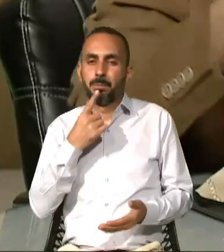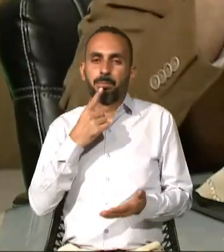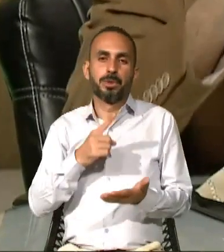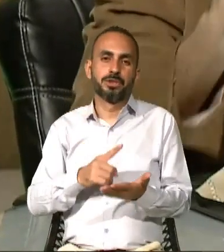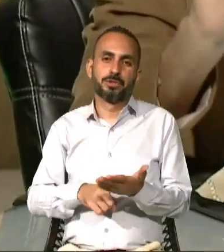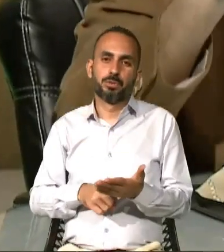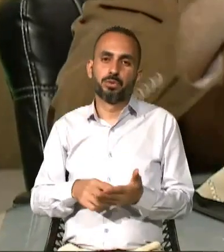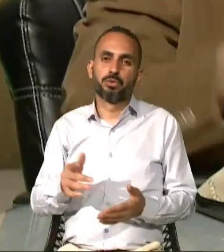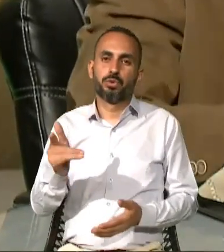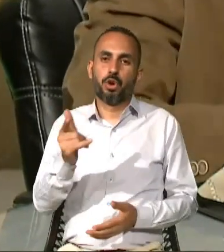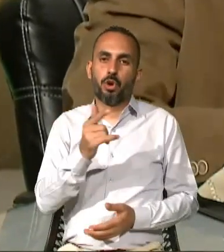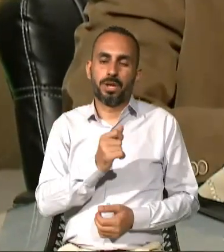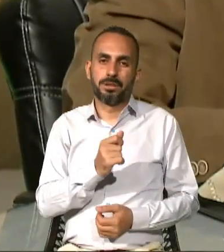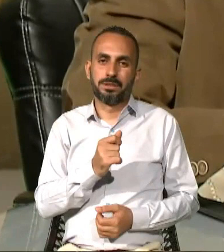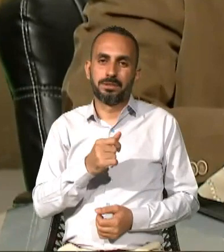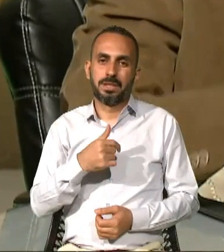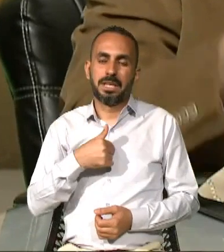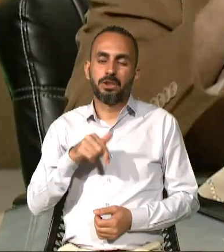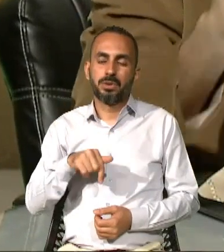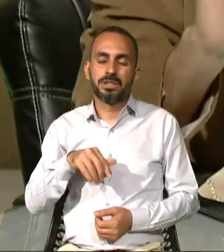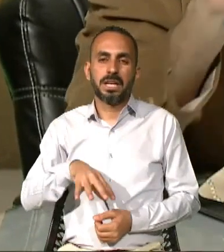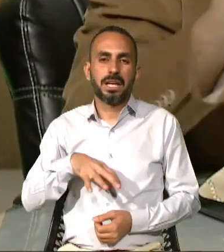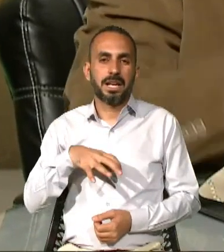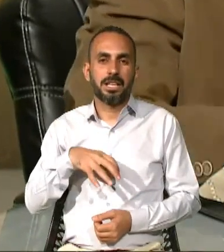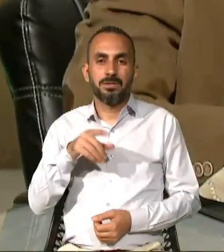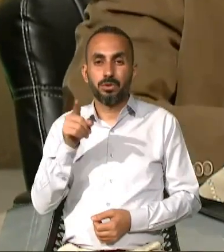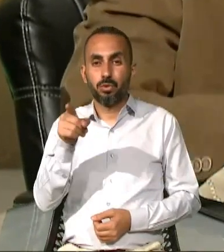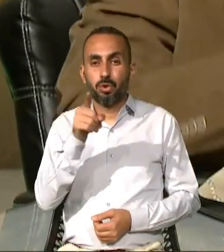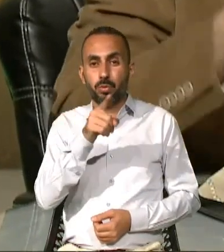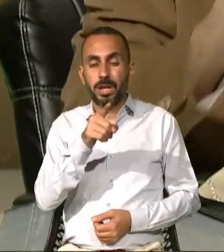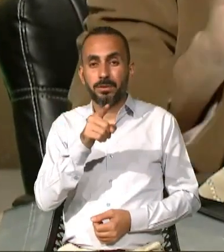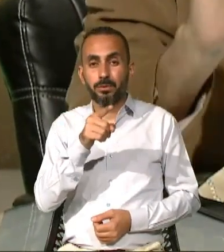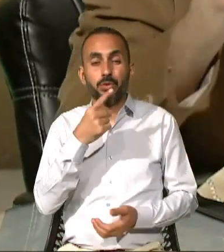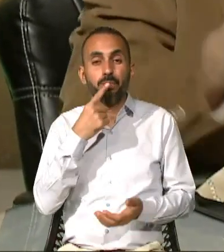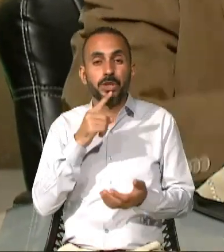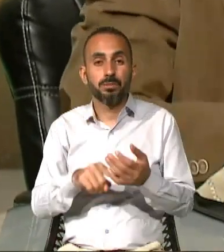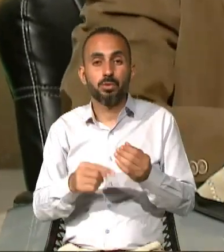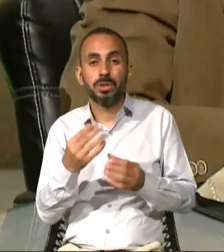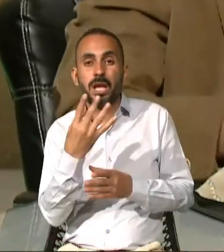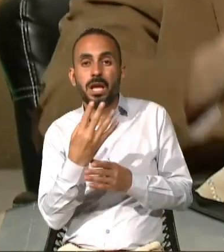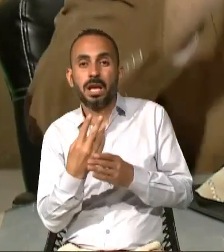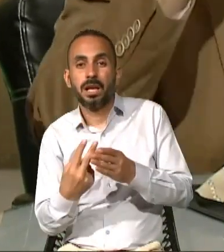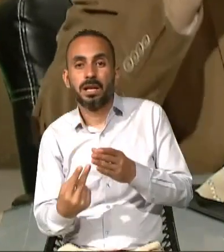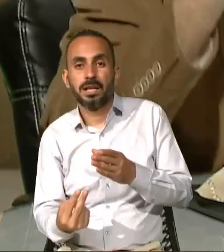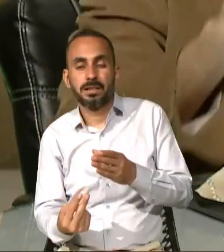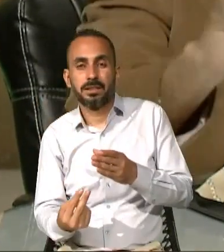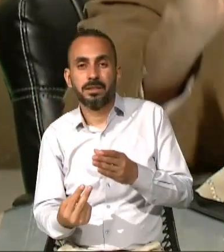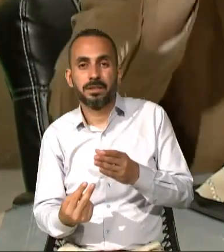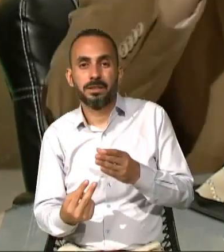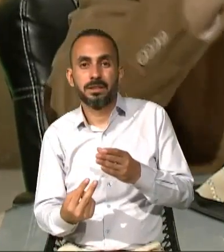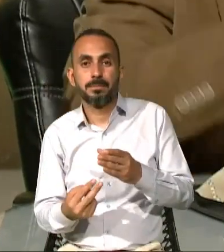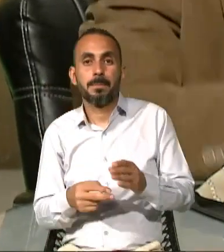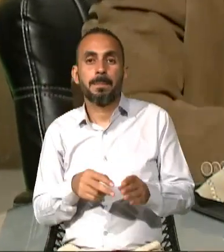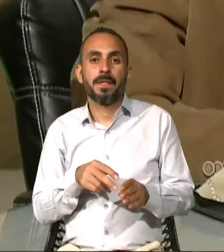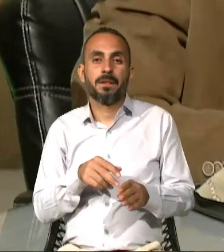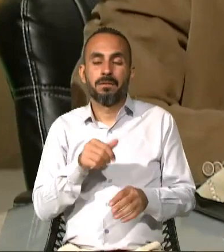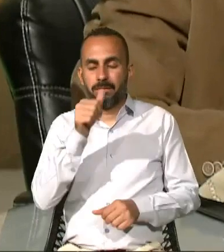تبقى غرقت في الهم وغرقت في الحزن وغرقت في اليأس وغرقت في البحث